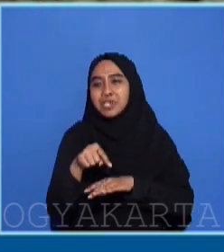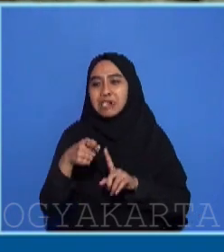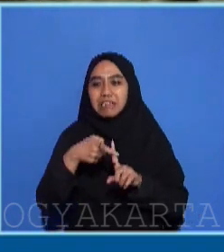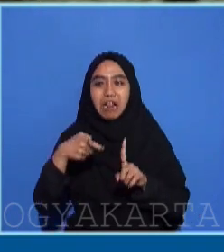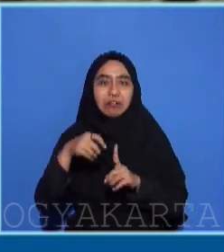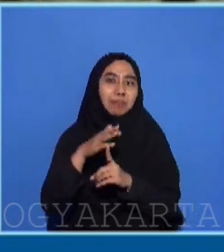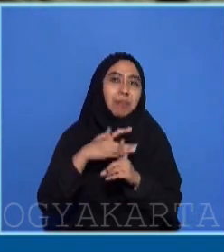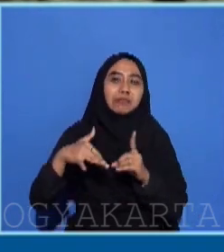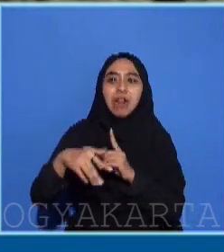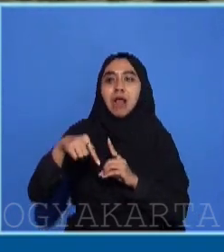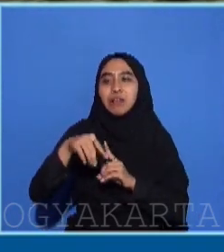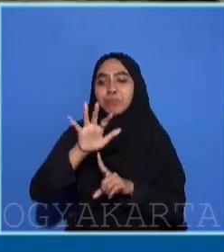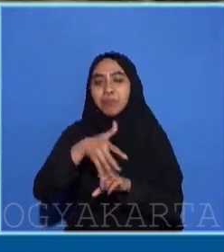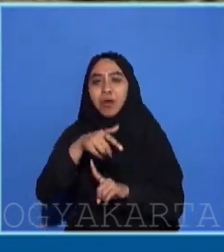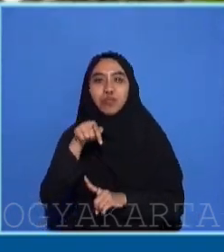diararat